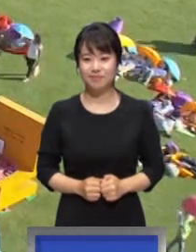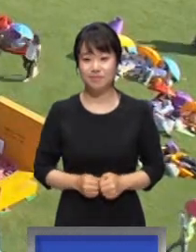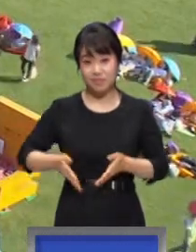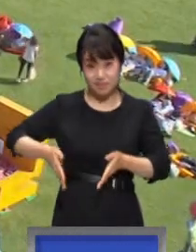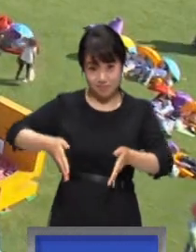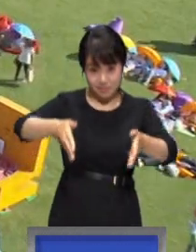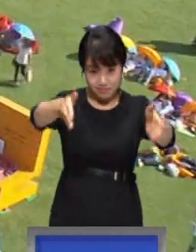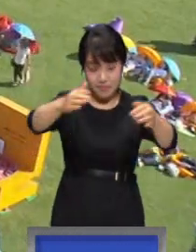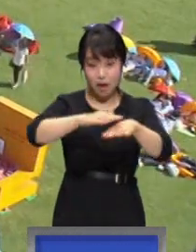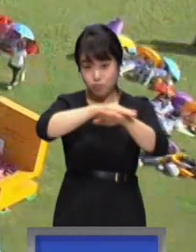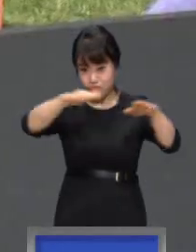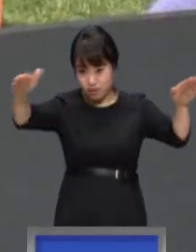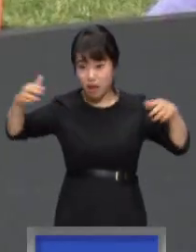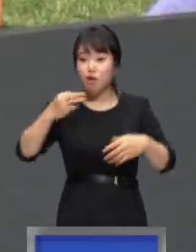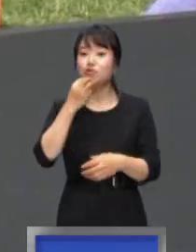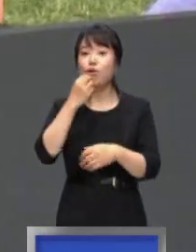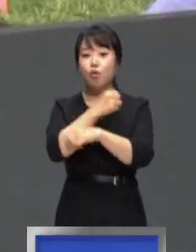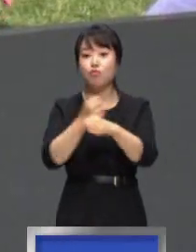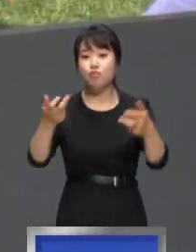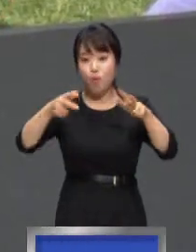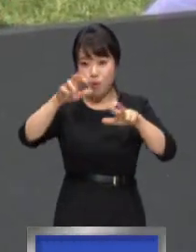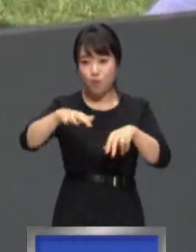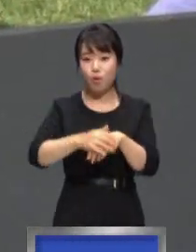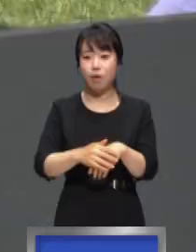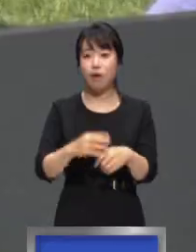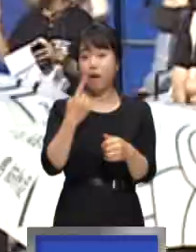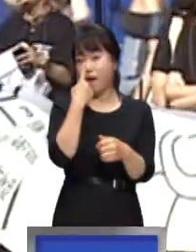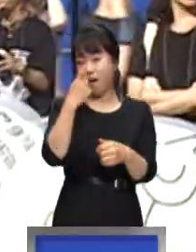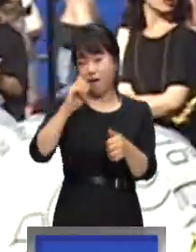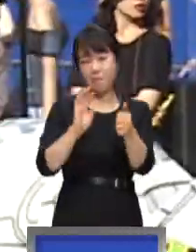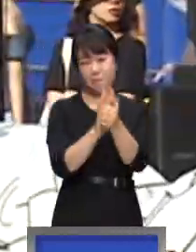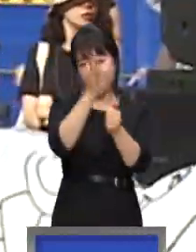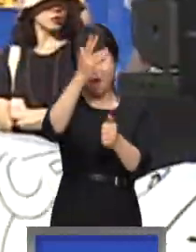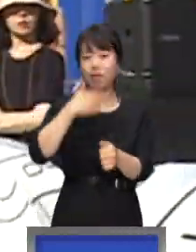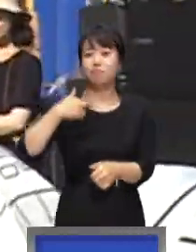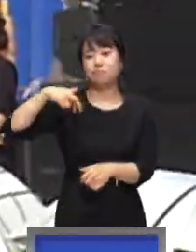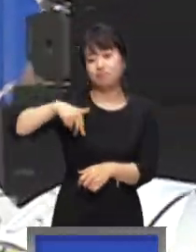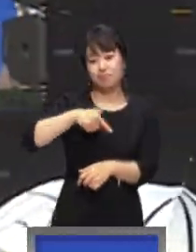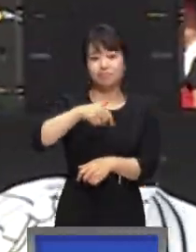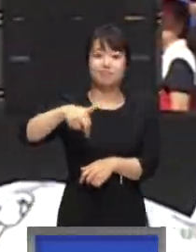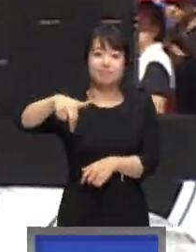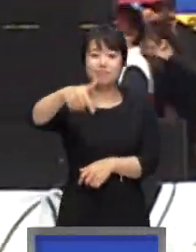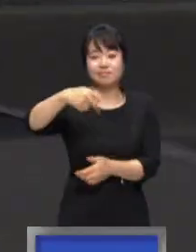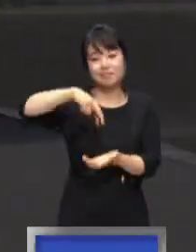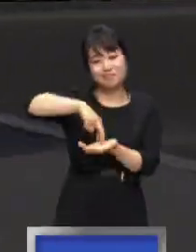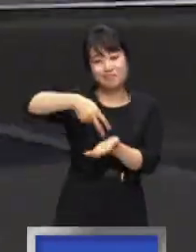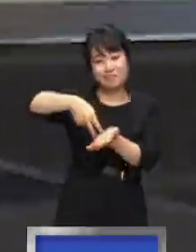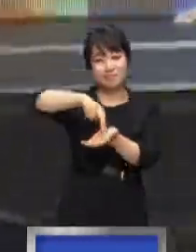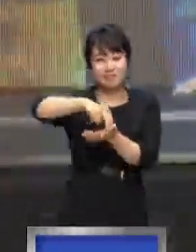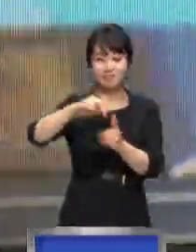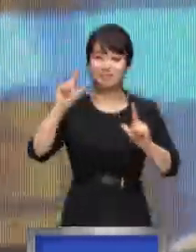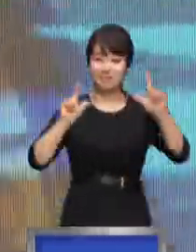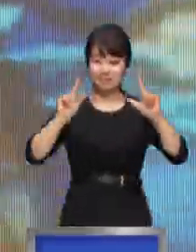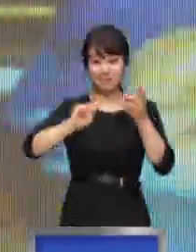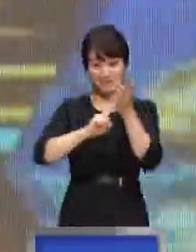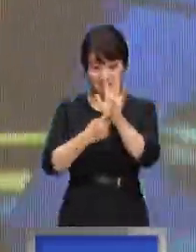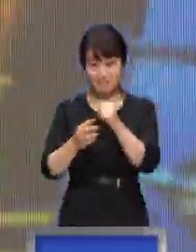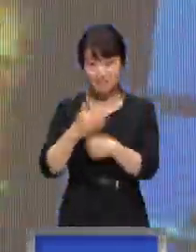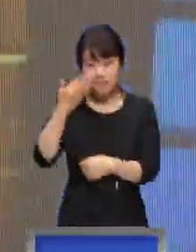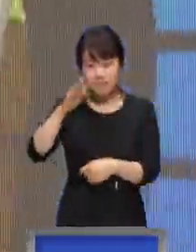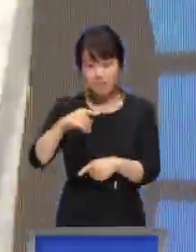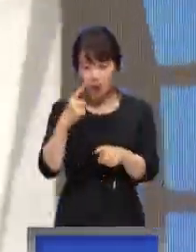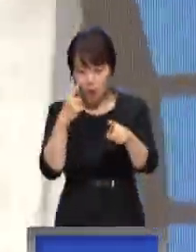런웨이가 설치된 서울 광장. 화려한 의상을 입은 모델들이 무대를 걸으며 한껏 옷매실을 뽐냅니다.